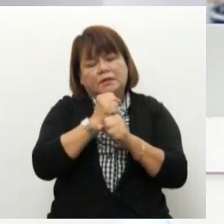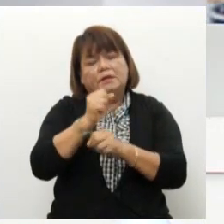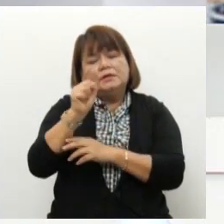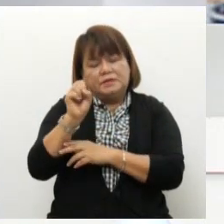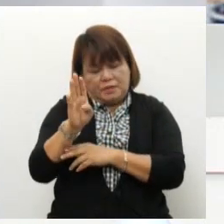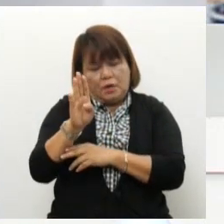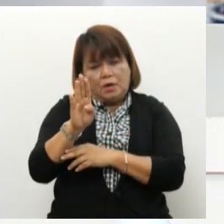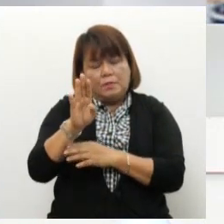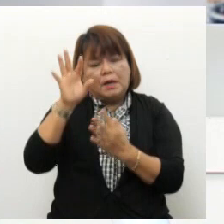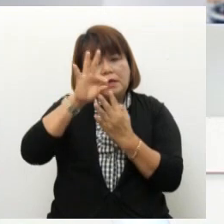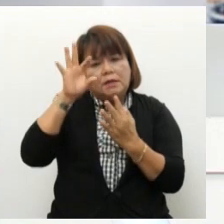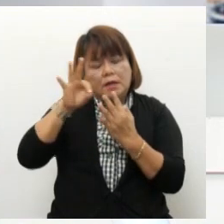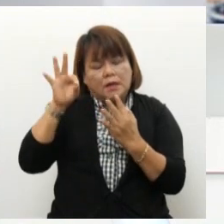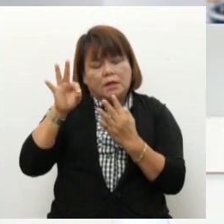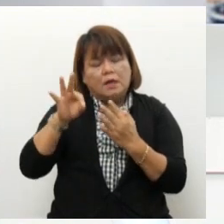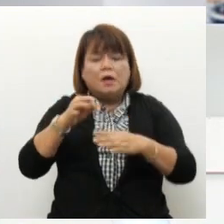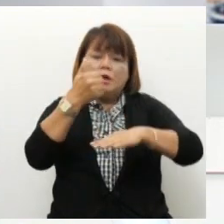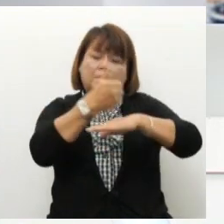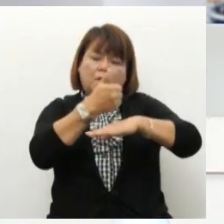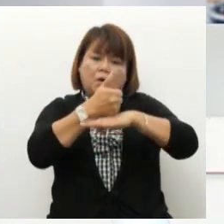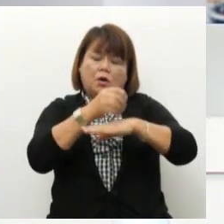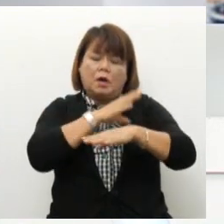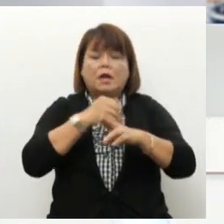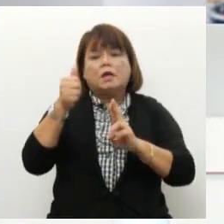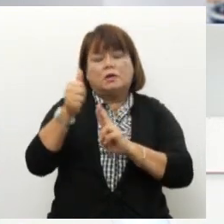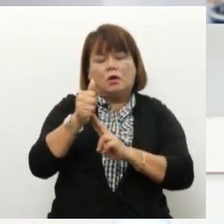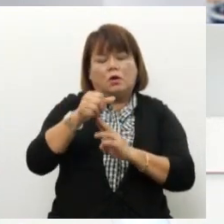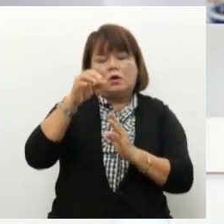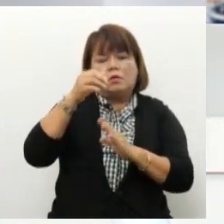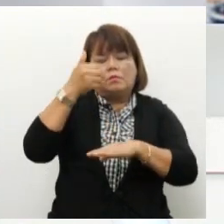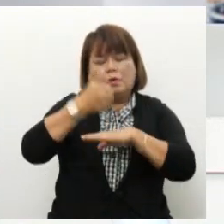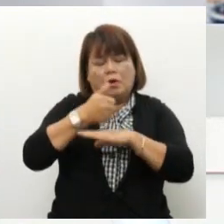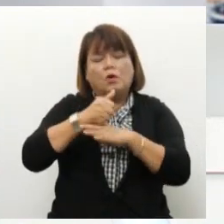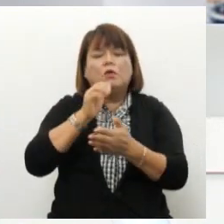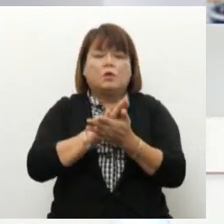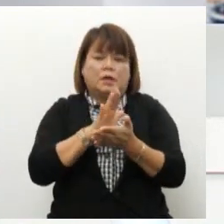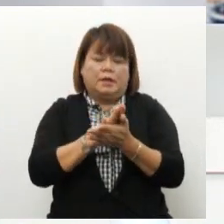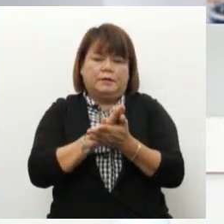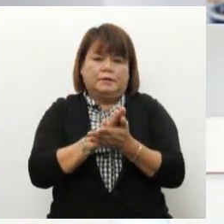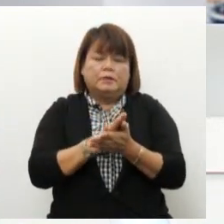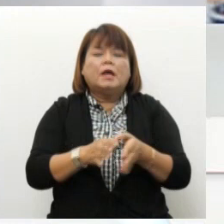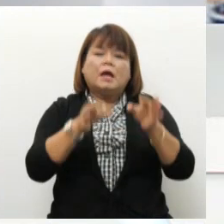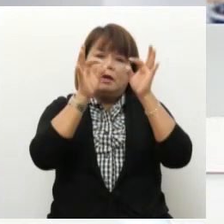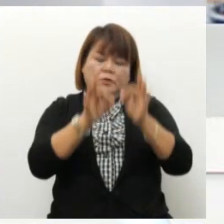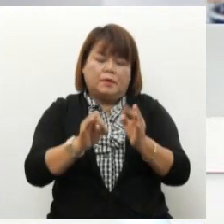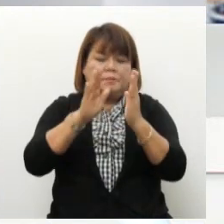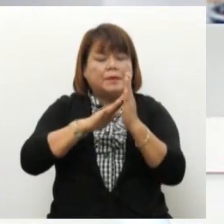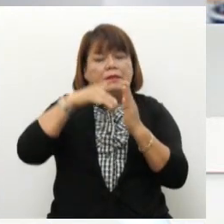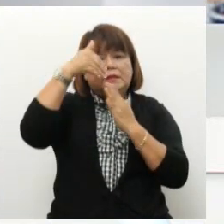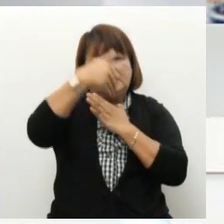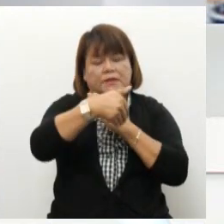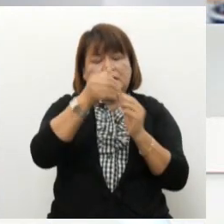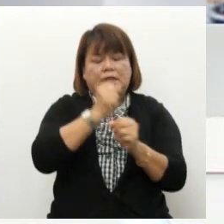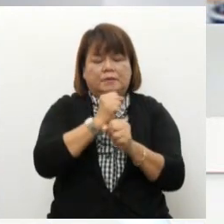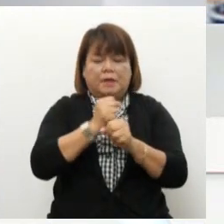ดเลือกผอ.และรองผอ.โรงเรียนนะครับซึ่งได้อนุมัติปฏิทินการดำเนินงานร